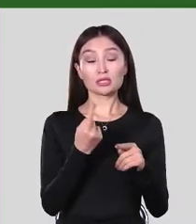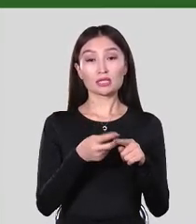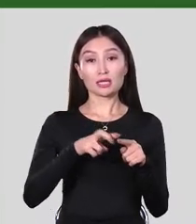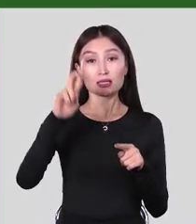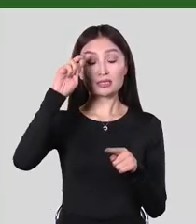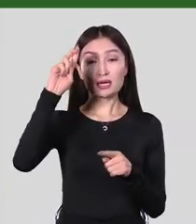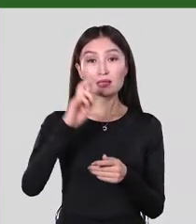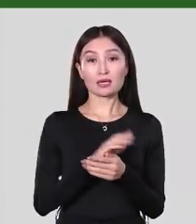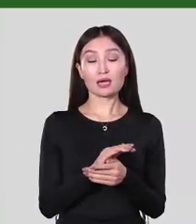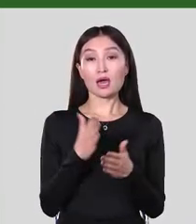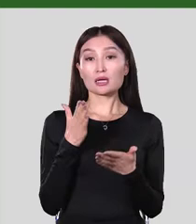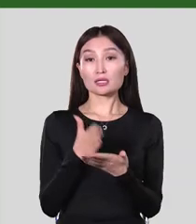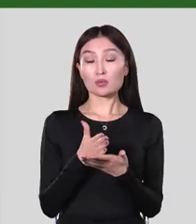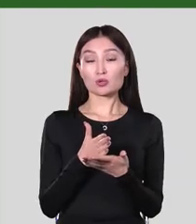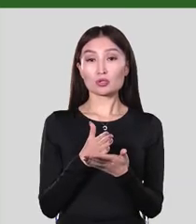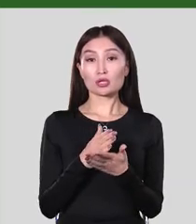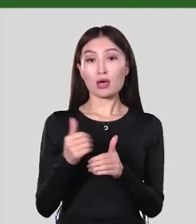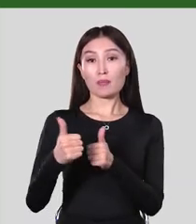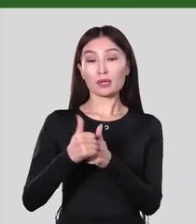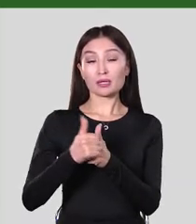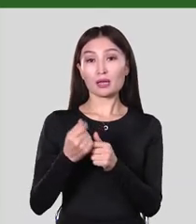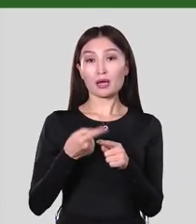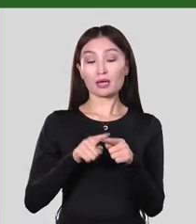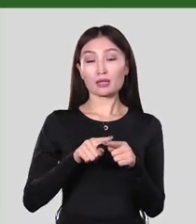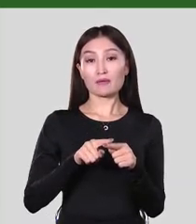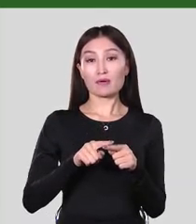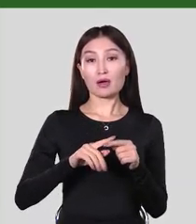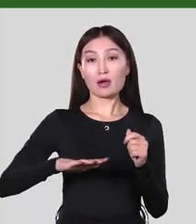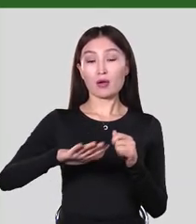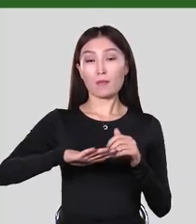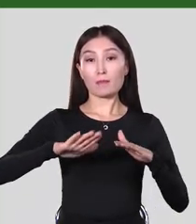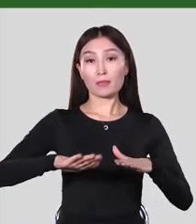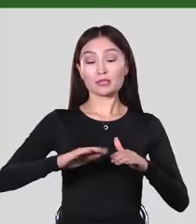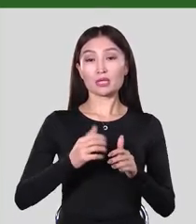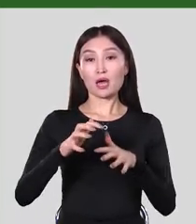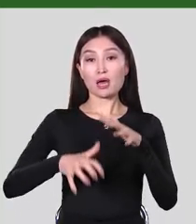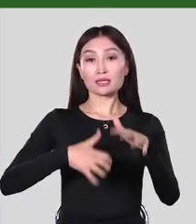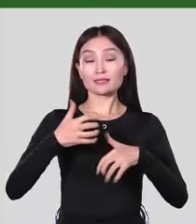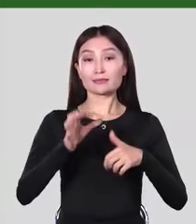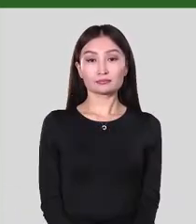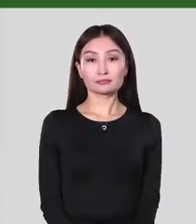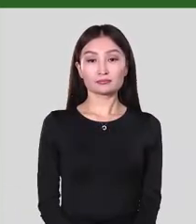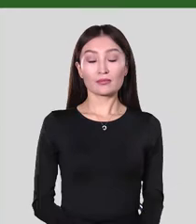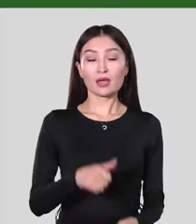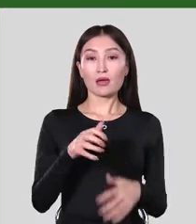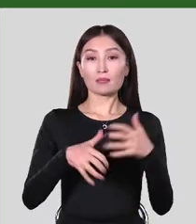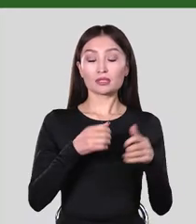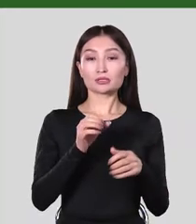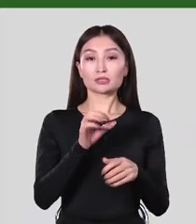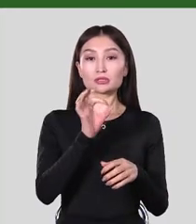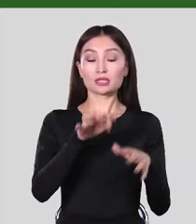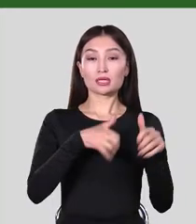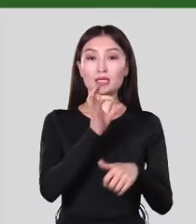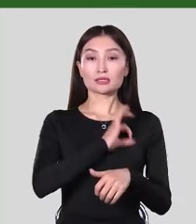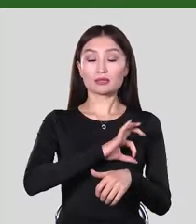страны расположена в пределах этого пояса. Добыча полезных ископаемых – главная отрасль